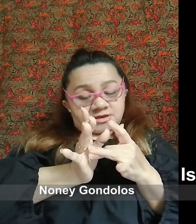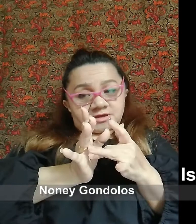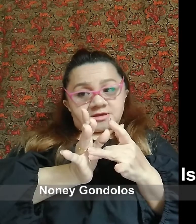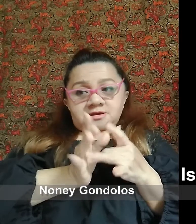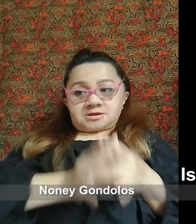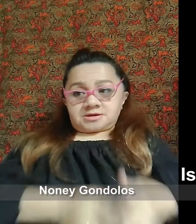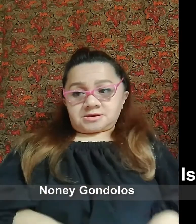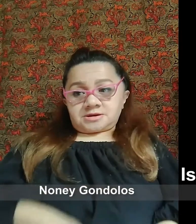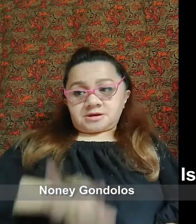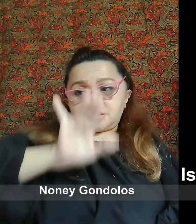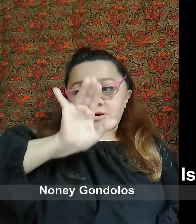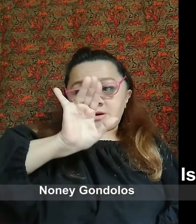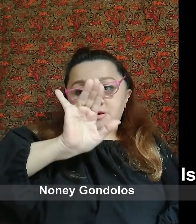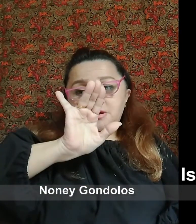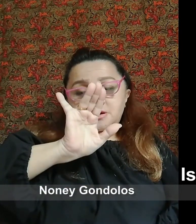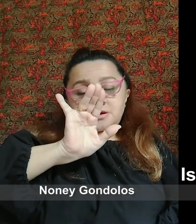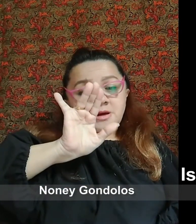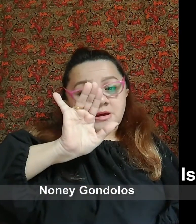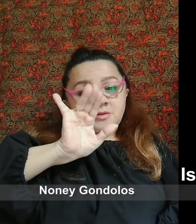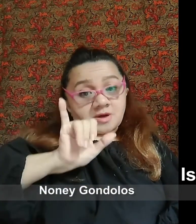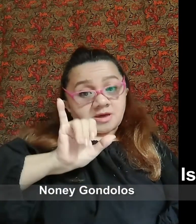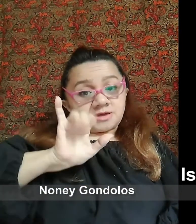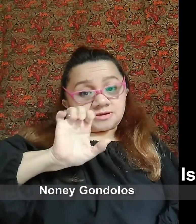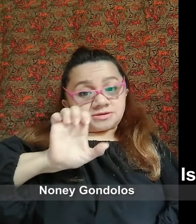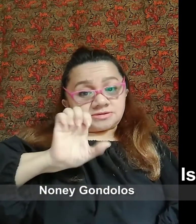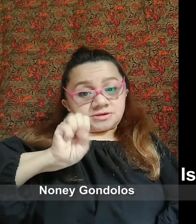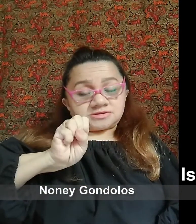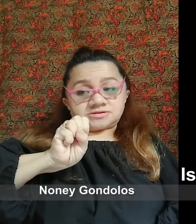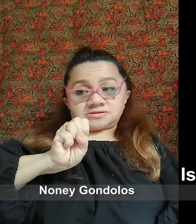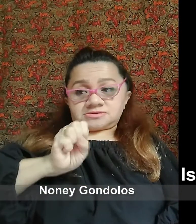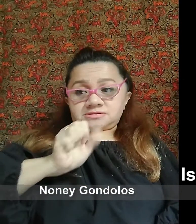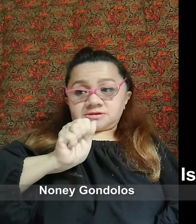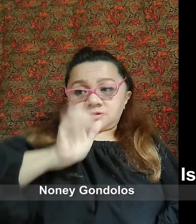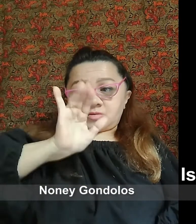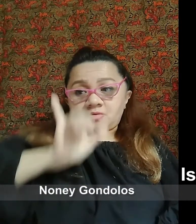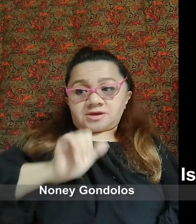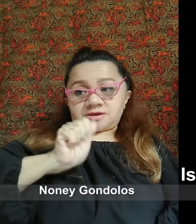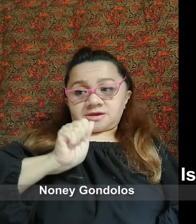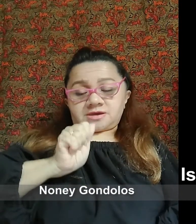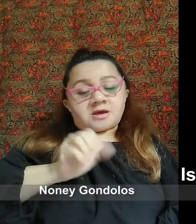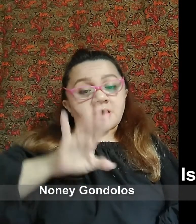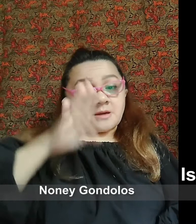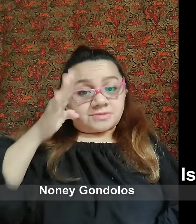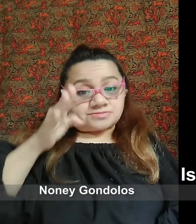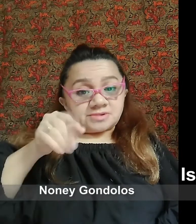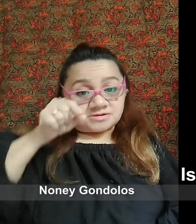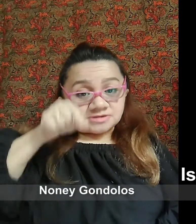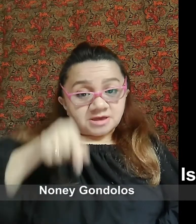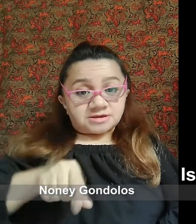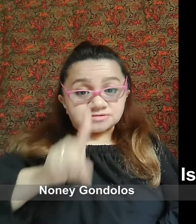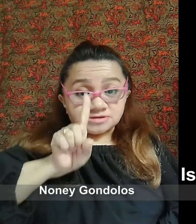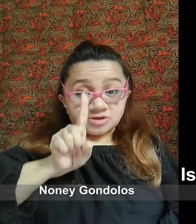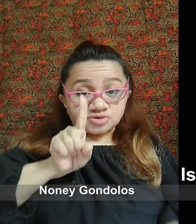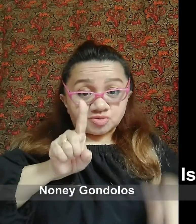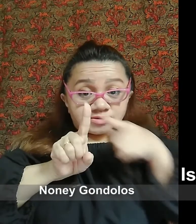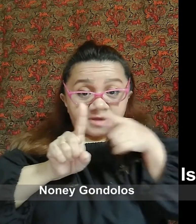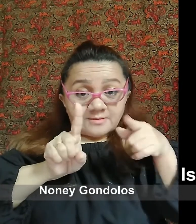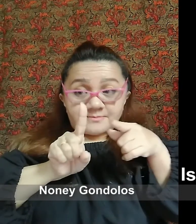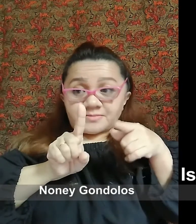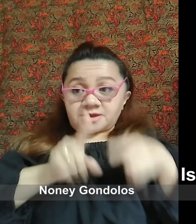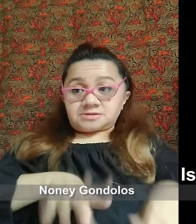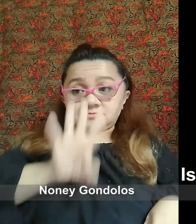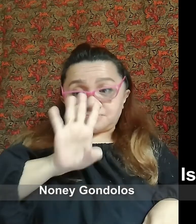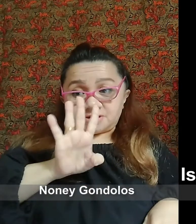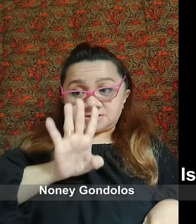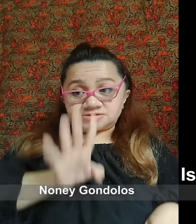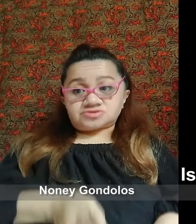Yesaya 14 ayat 1 hingga 4 mencatatkan demikian. Sesungguhnya Tuhan akan